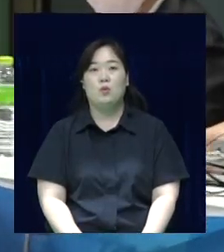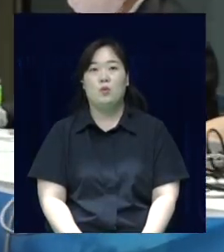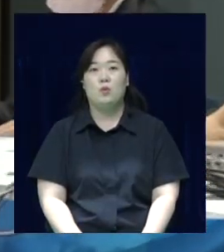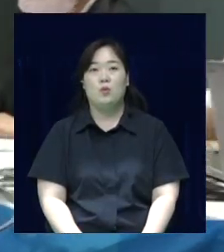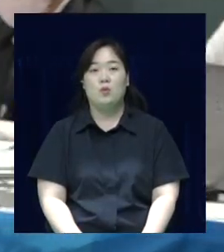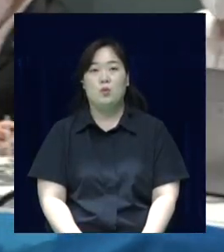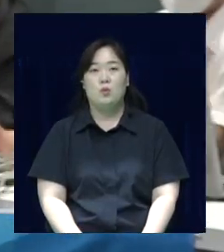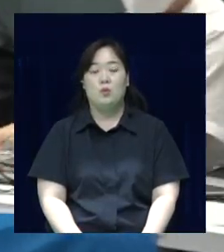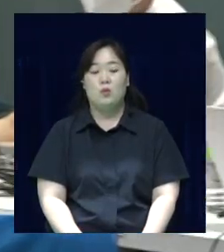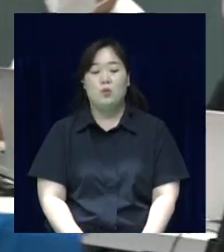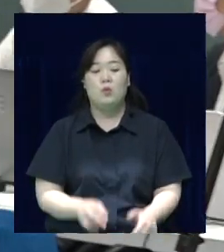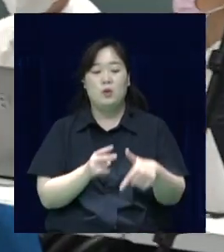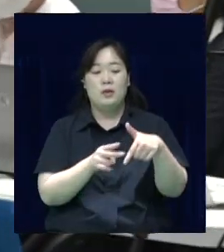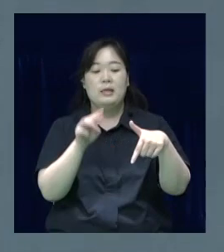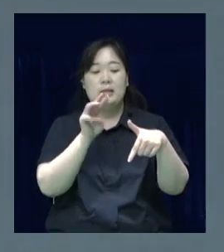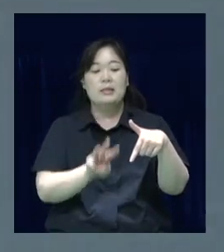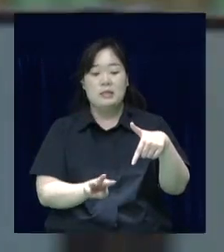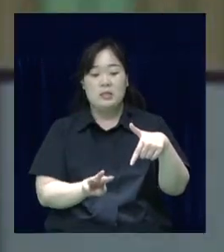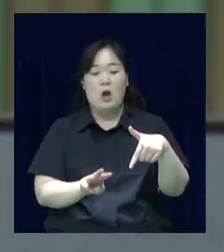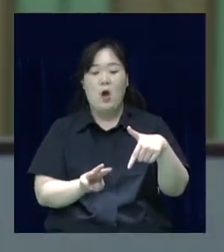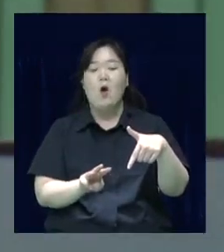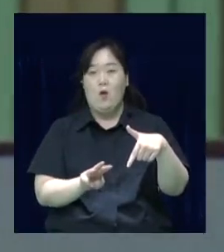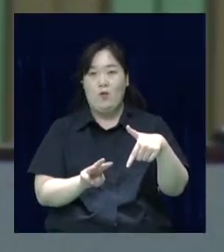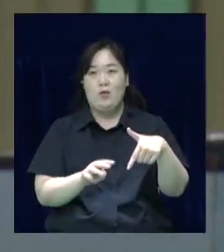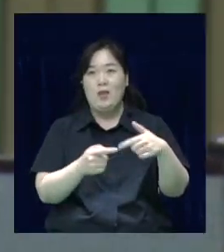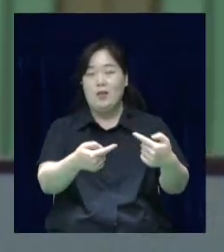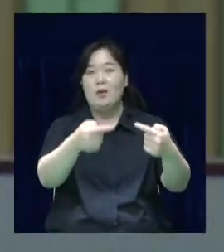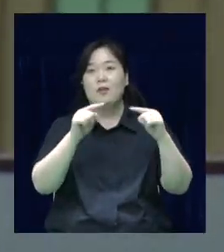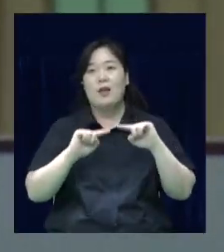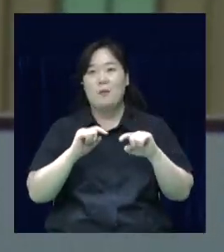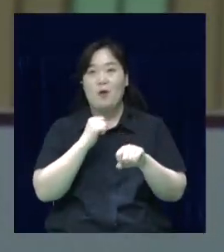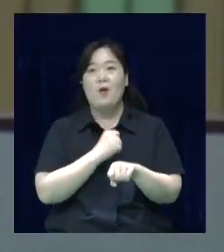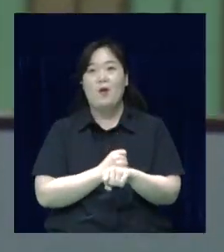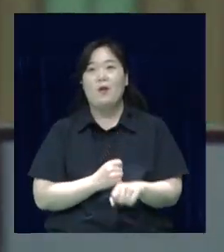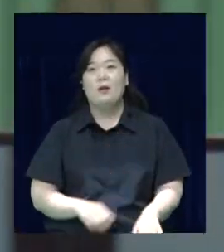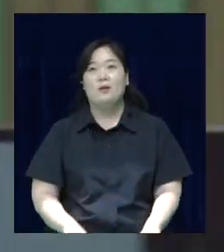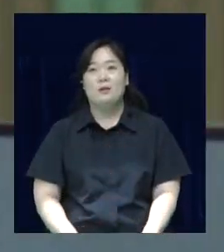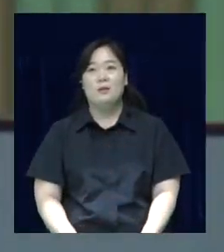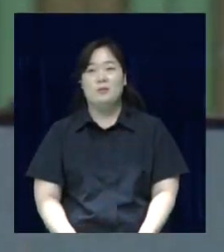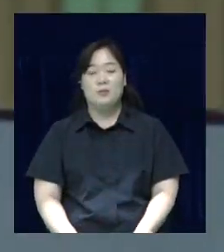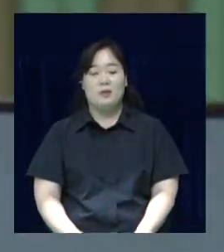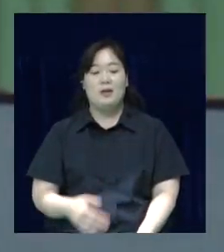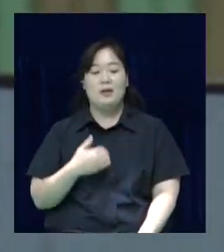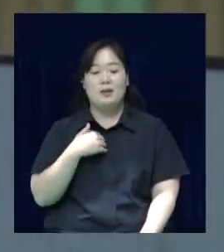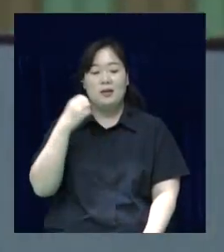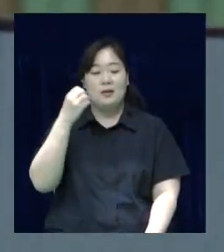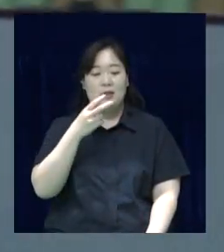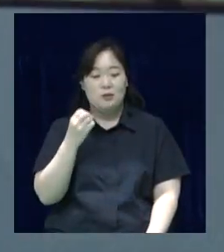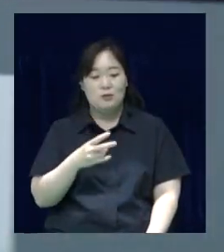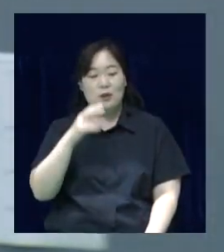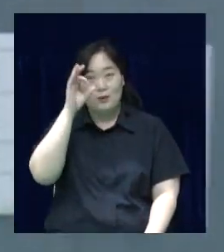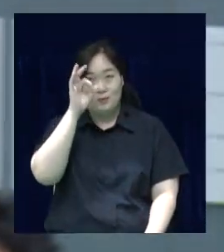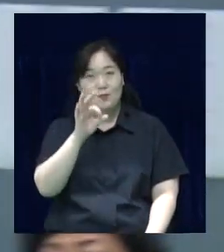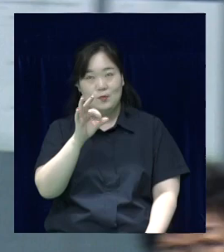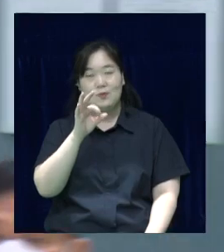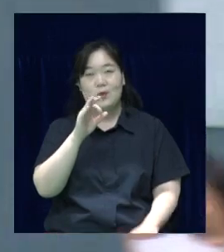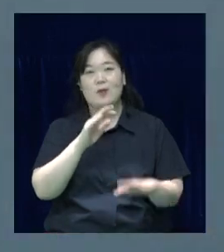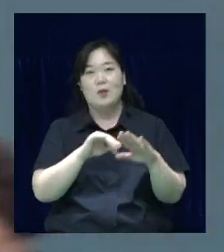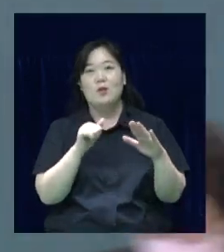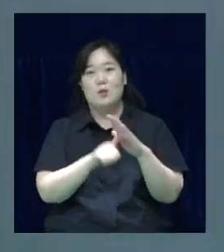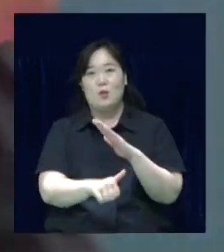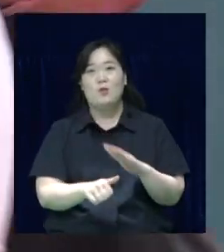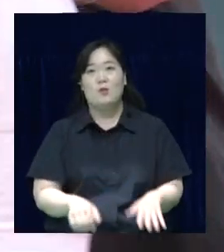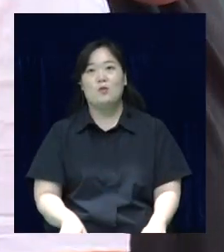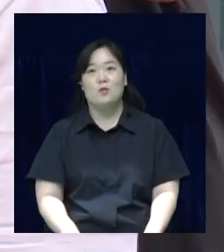자, 인천 소속 굉장히 또 어린 선수죠. 네, 조은호 선수는 제가 자료 찾아보니까 기록이 없습니다. 네. 보니까 신인 선수인